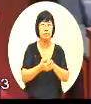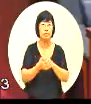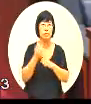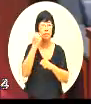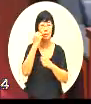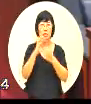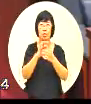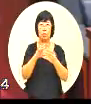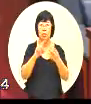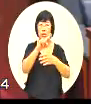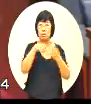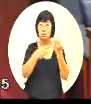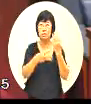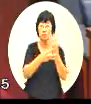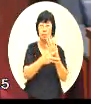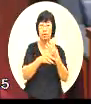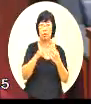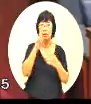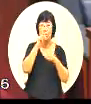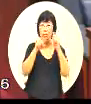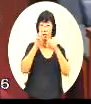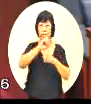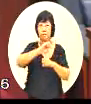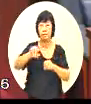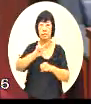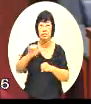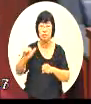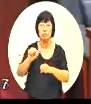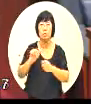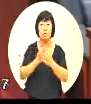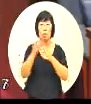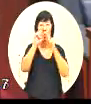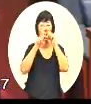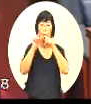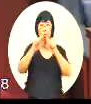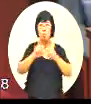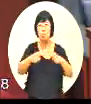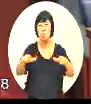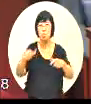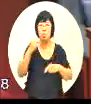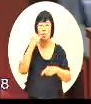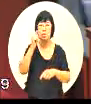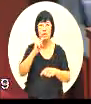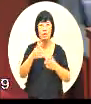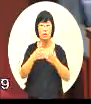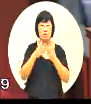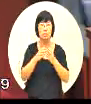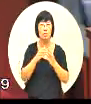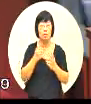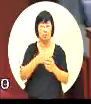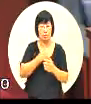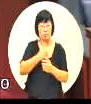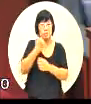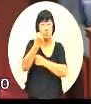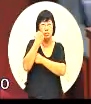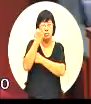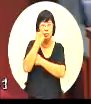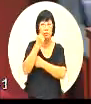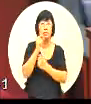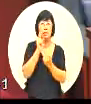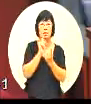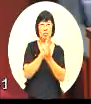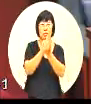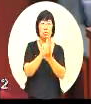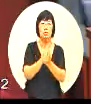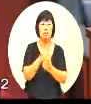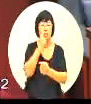废弃物有相关的，然后包括这些有污染的，我们应该怎么更积极去面对？我觉得这是咱应该者。